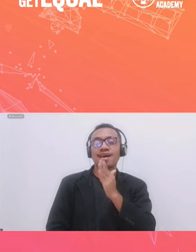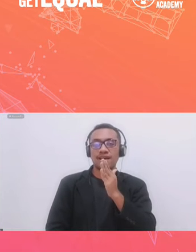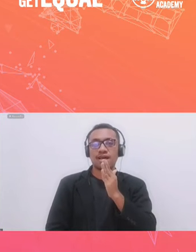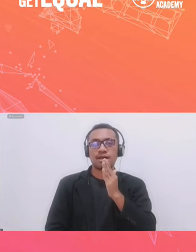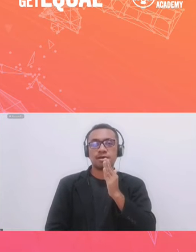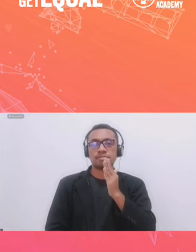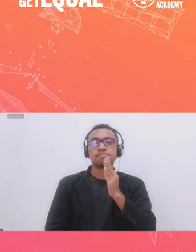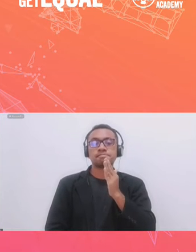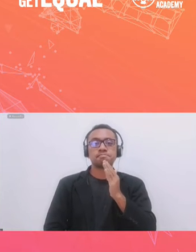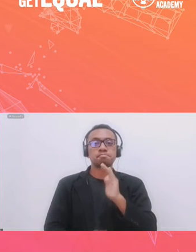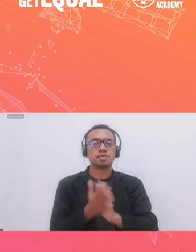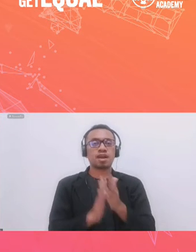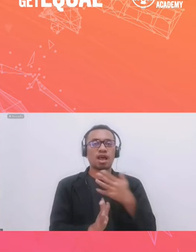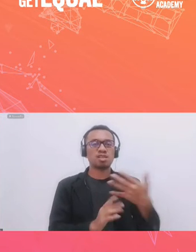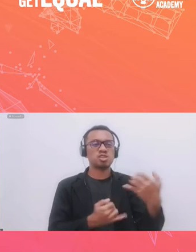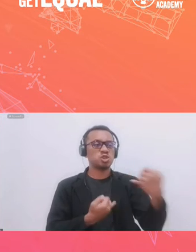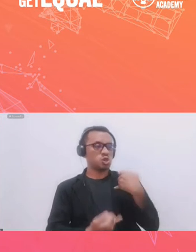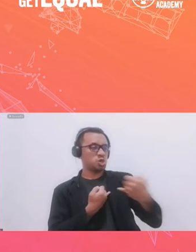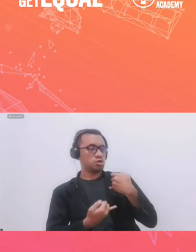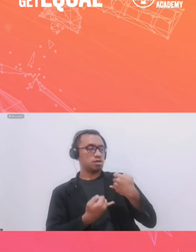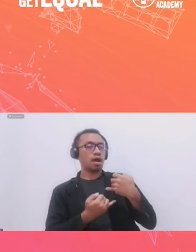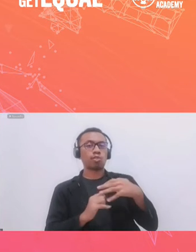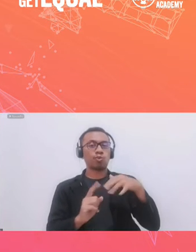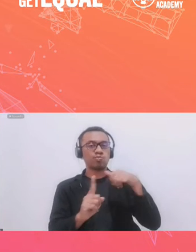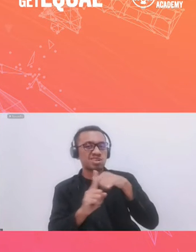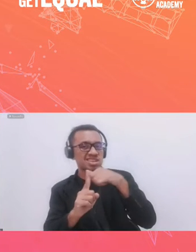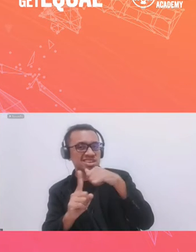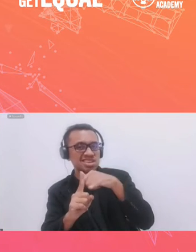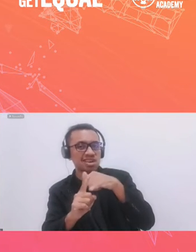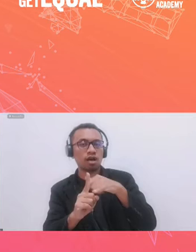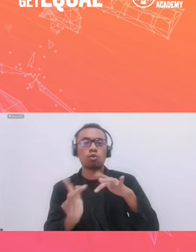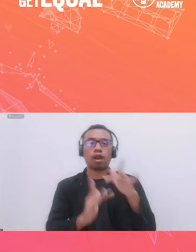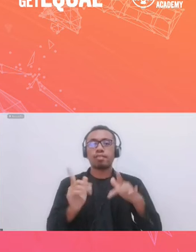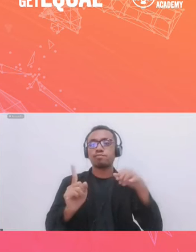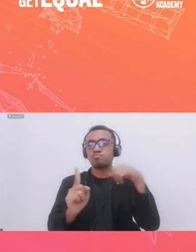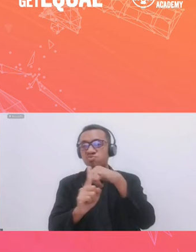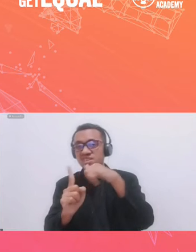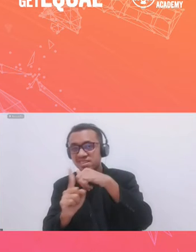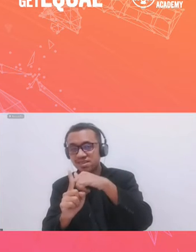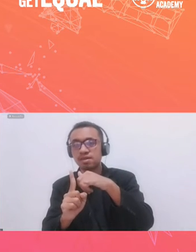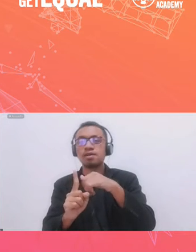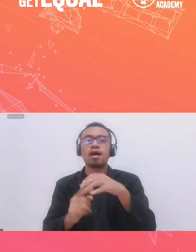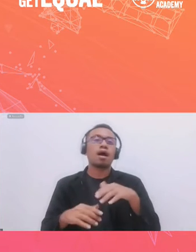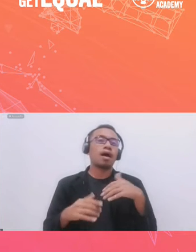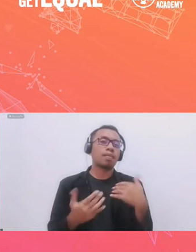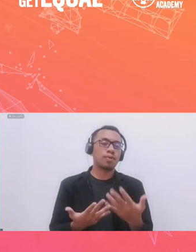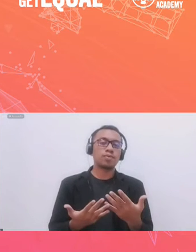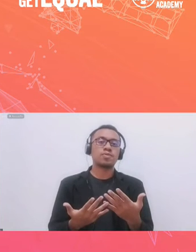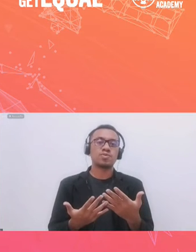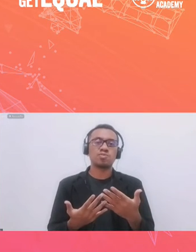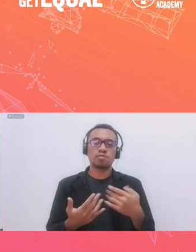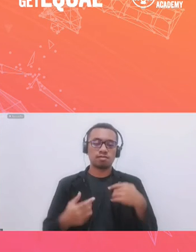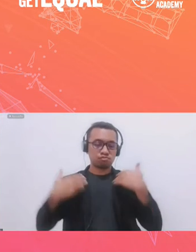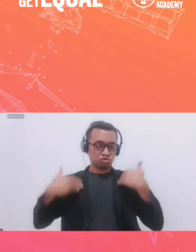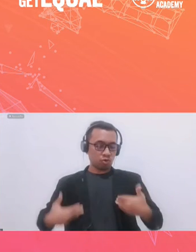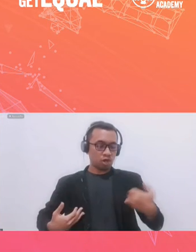di harass ataupun ada bullying atau perundungan online, ataupun juga bahkan mengalami body shaming